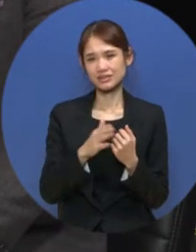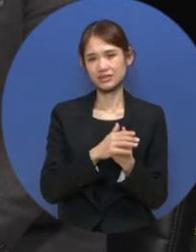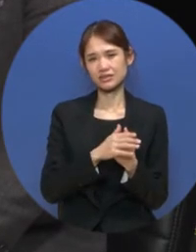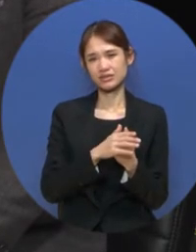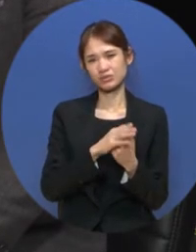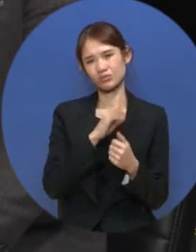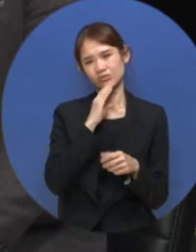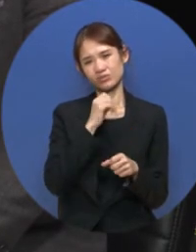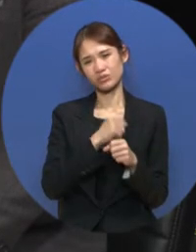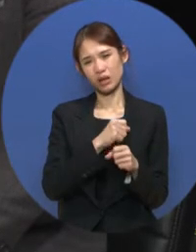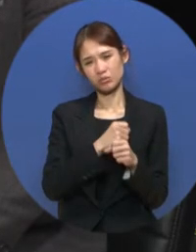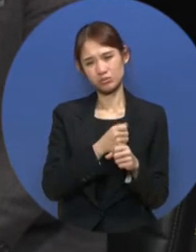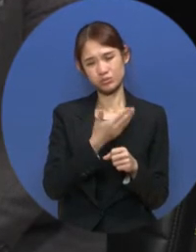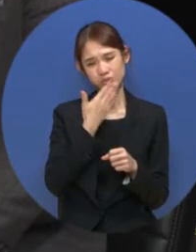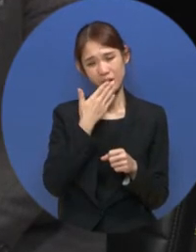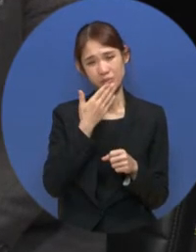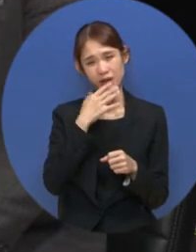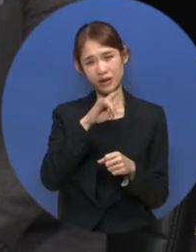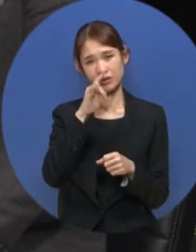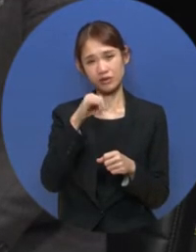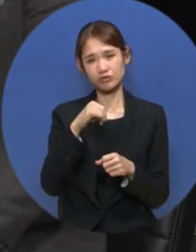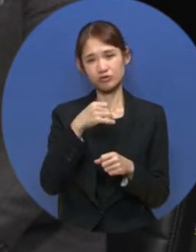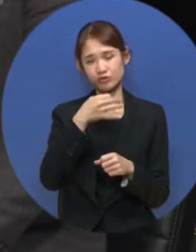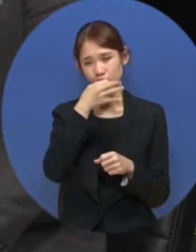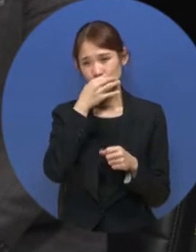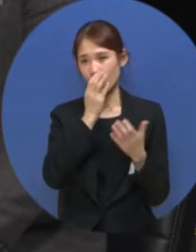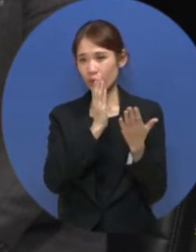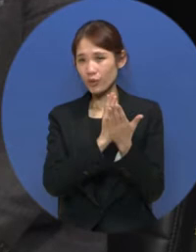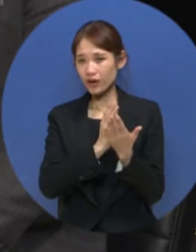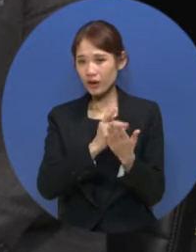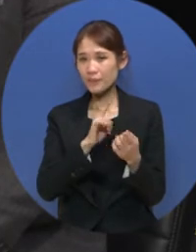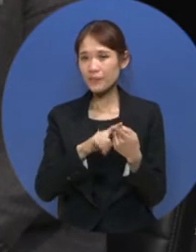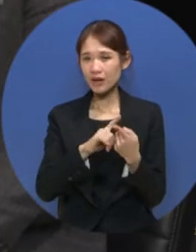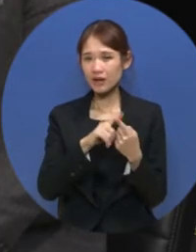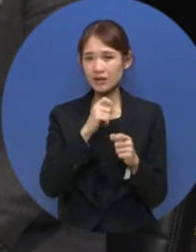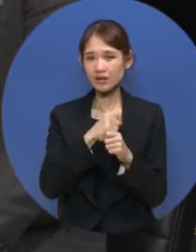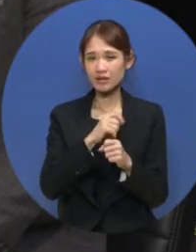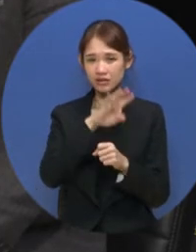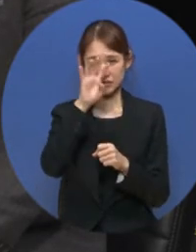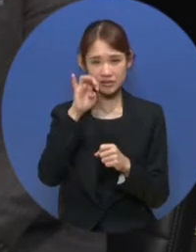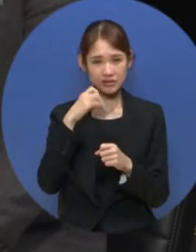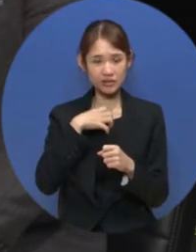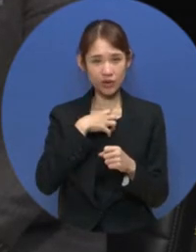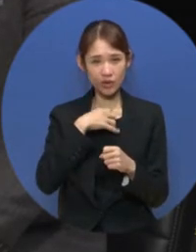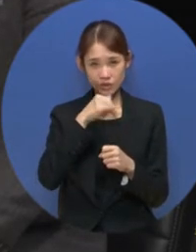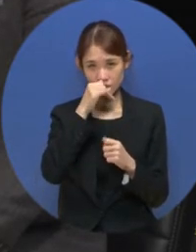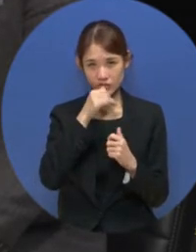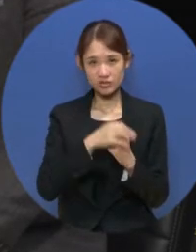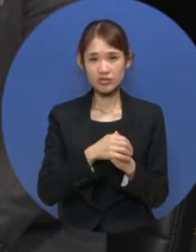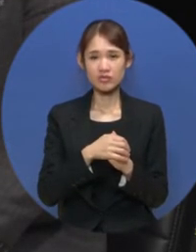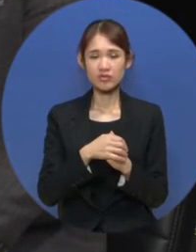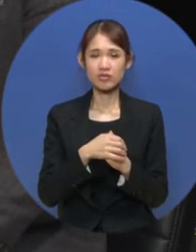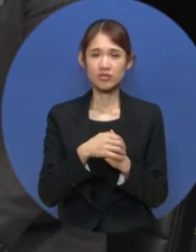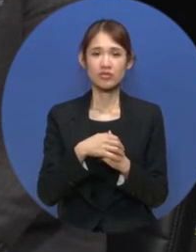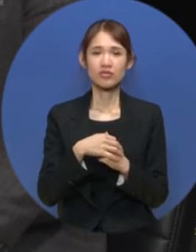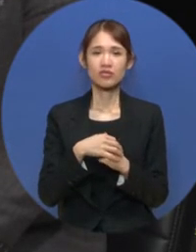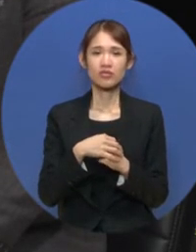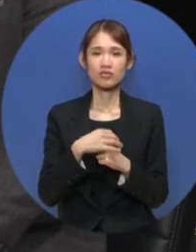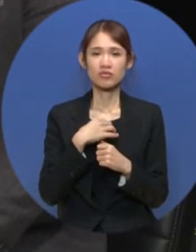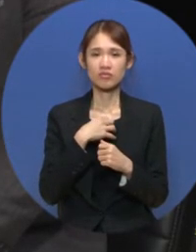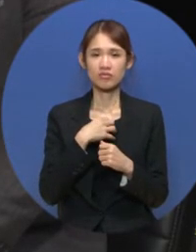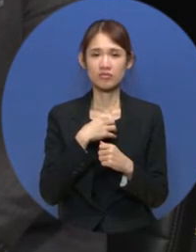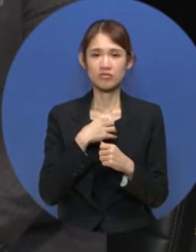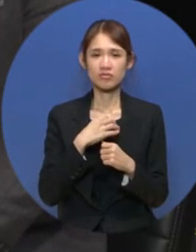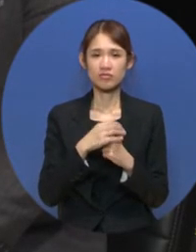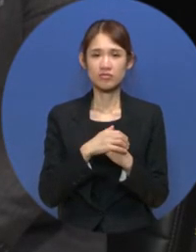과연 잘 만들 수 있을까 아. 우리의 욕구에 맞춰서 할 수 있을까라는 그렇죠. 고민을 걱정이 좀 됐었고요. 네네. 근데 그